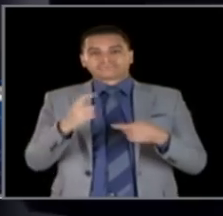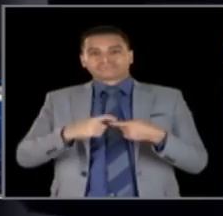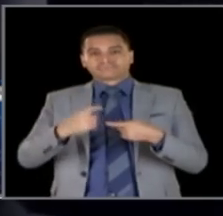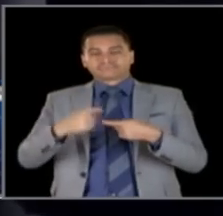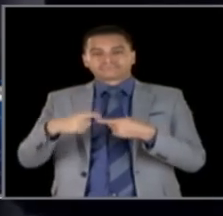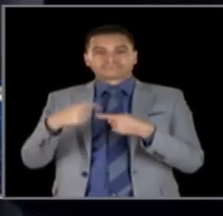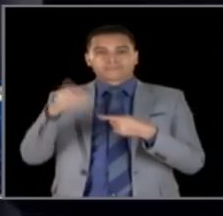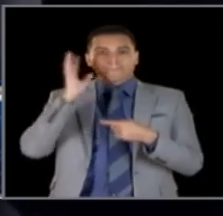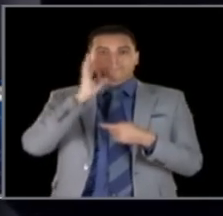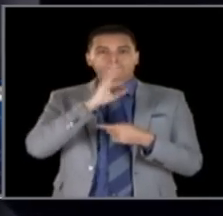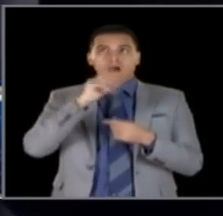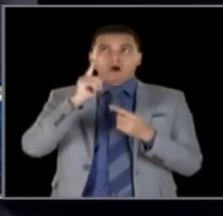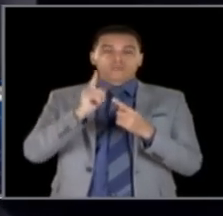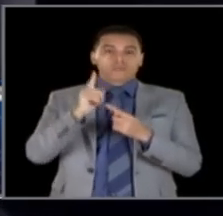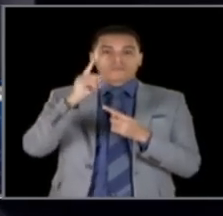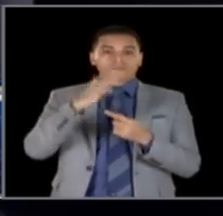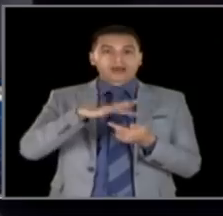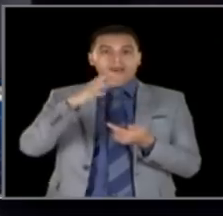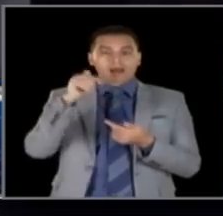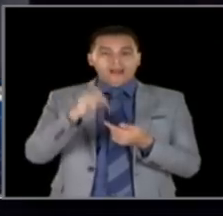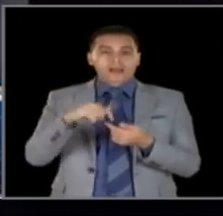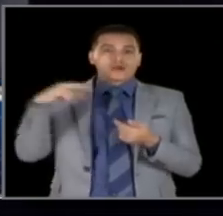المشي لمسافات طويلة،